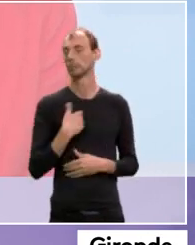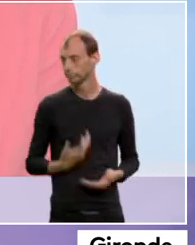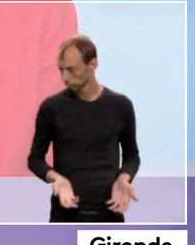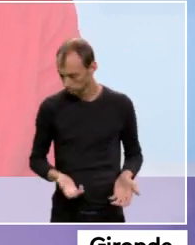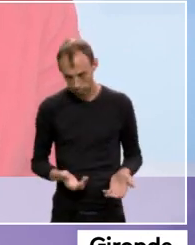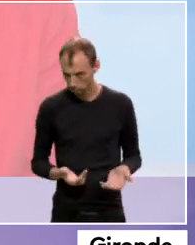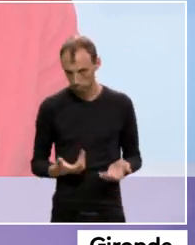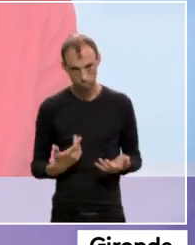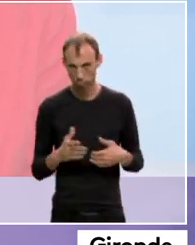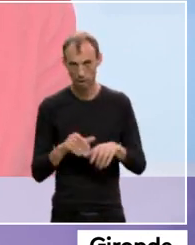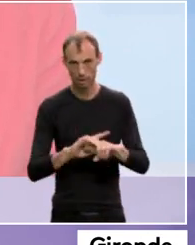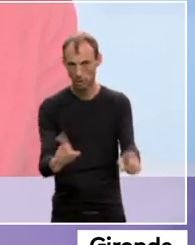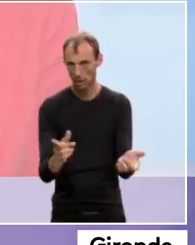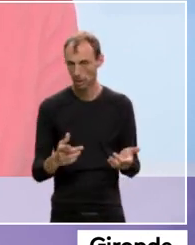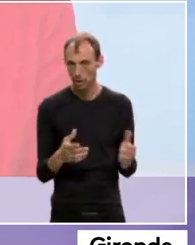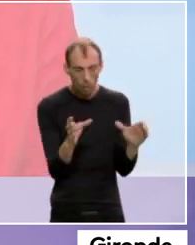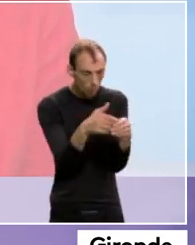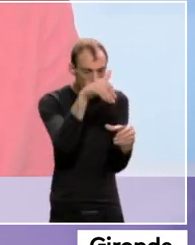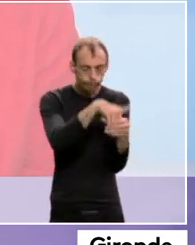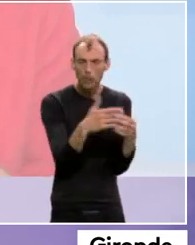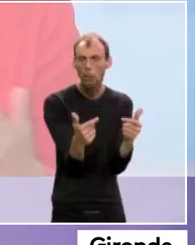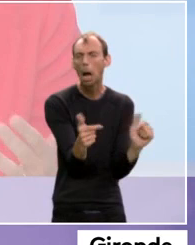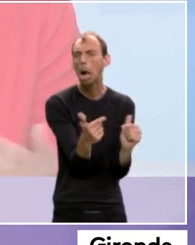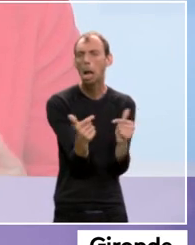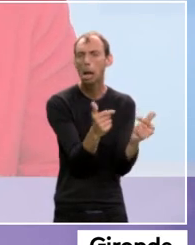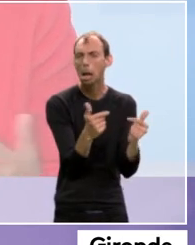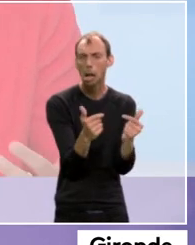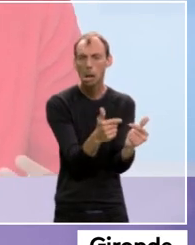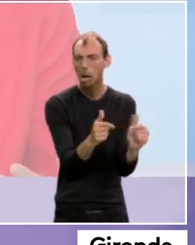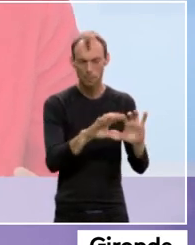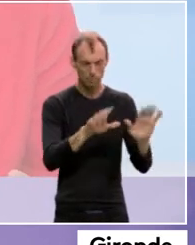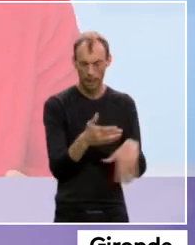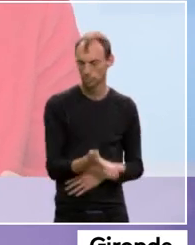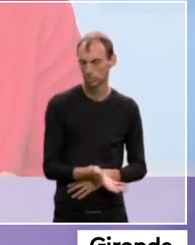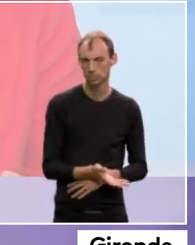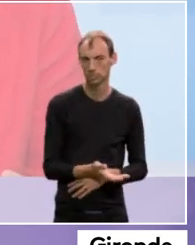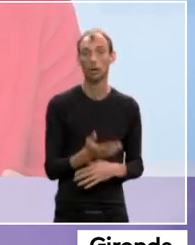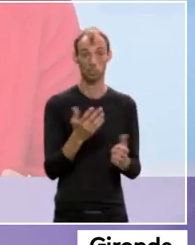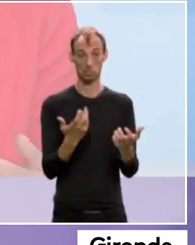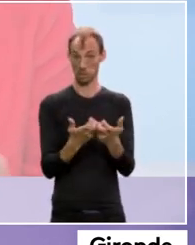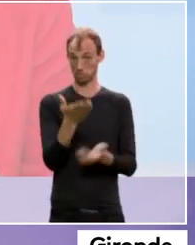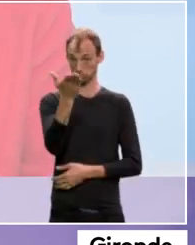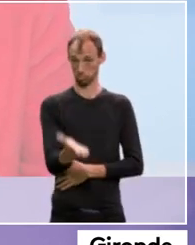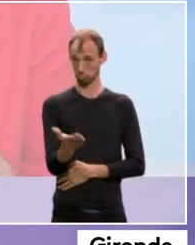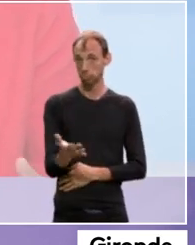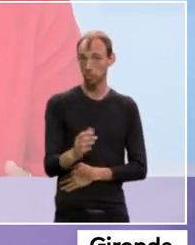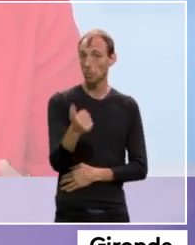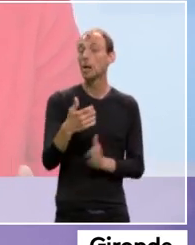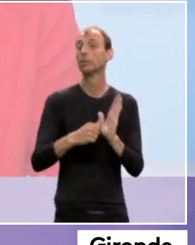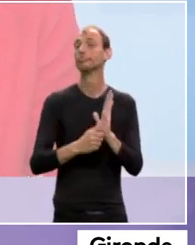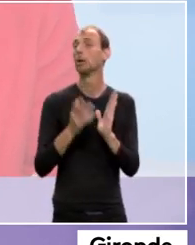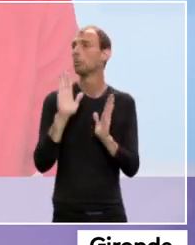sur rien de ce qui est essentiel alors vous vous avez une identité plutôt pro-européenne au départ Jean-Luc Mélenchon